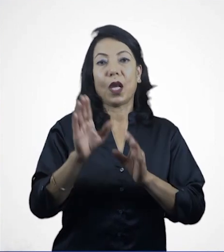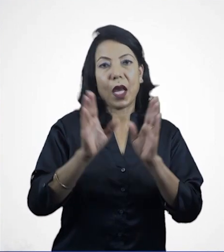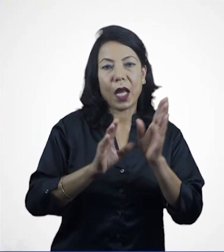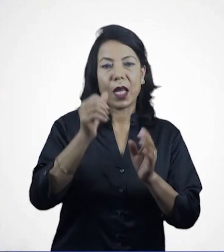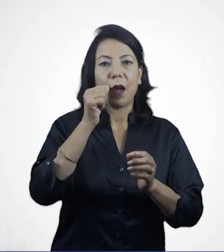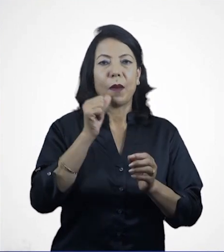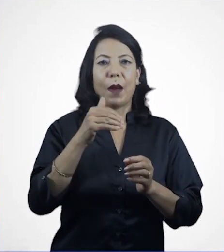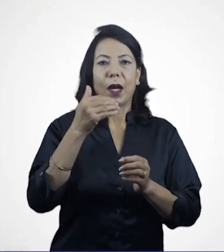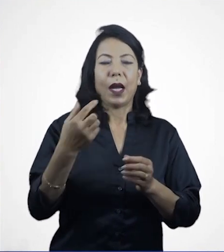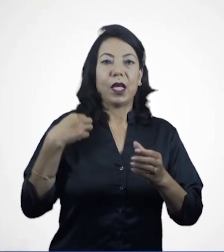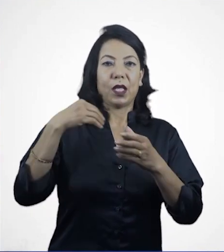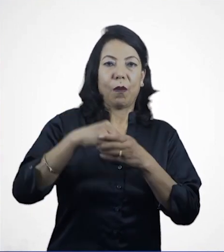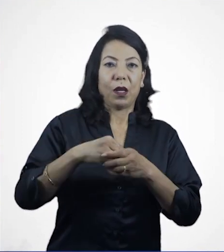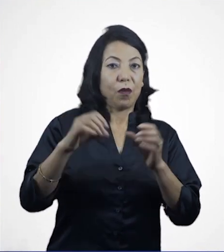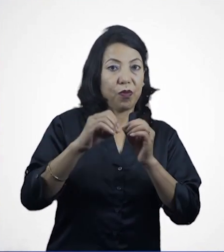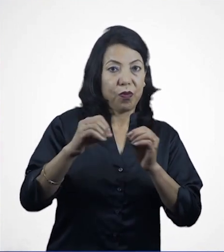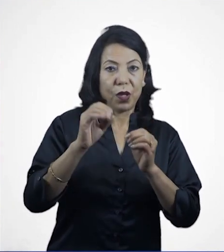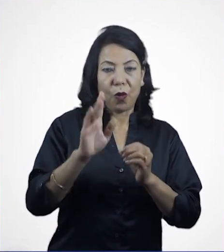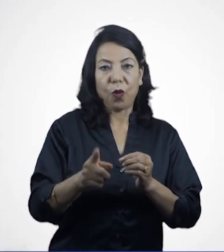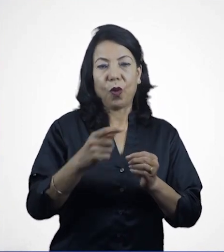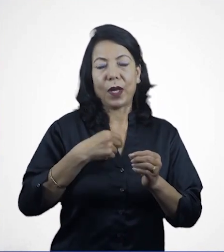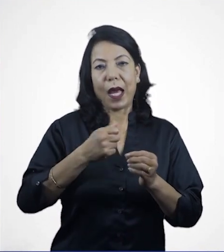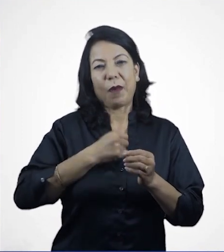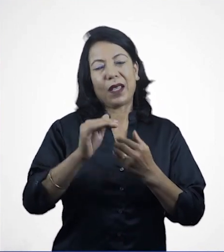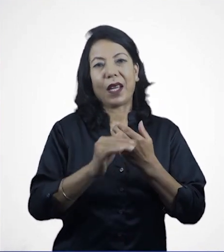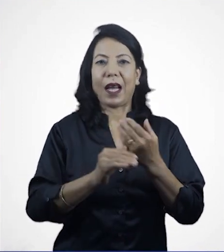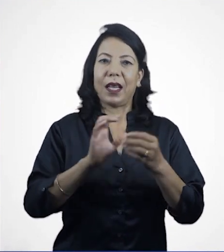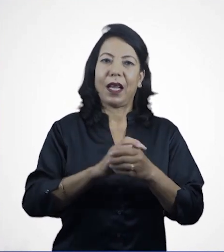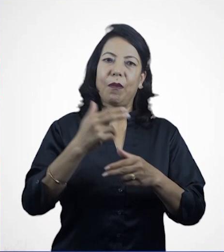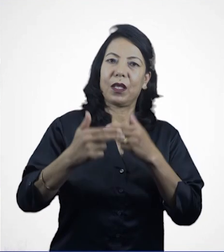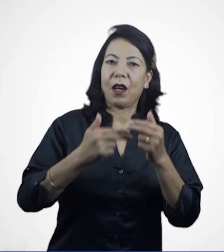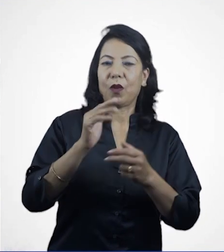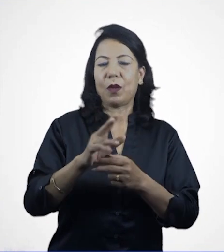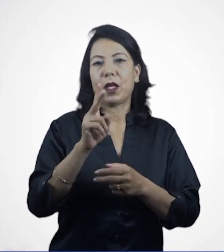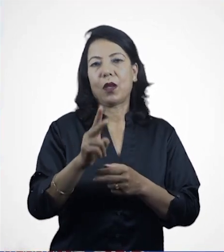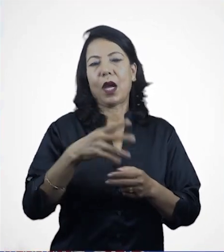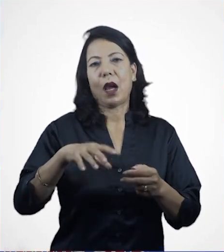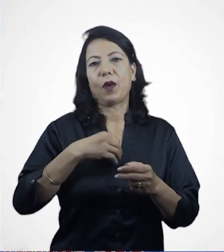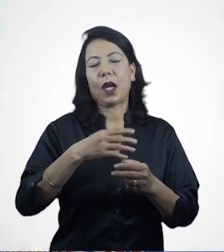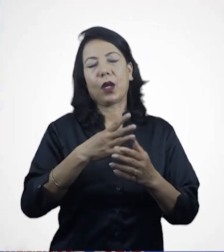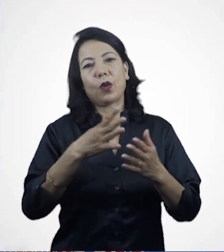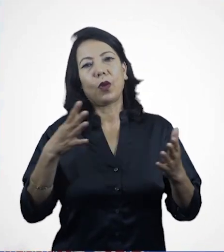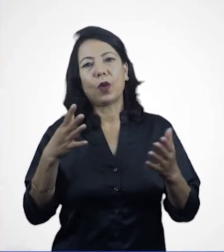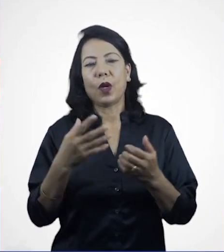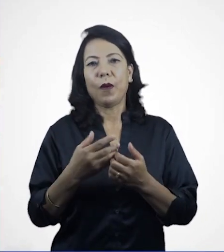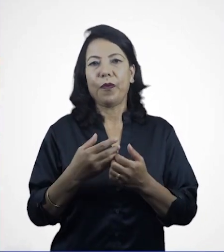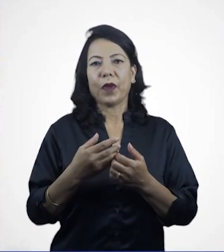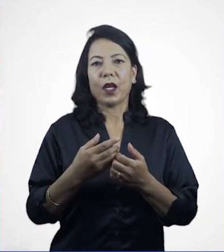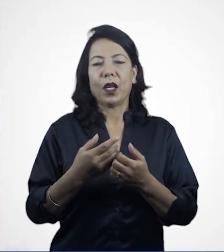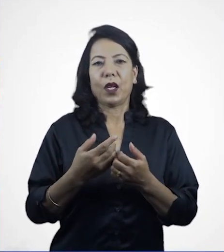अभिवावक लाइ संलंगना न गराइकान, आफने इसा अबले थेरापी चली रहाए चाहिए, तियो चाहिए, आम्रों लागे ठूलो एउटा